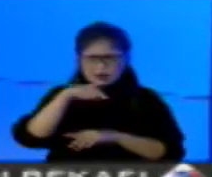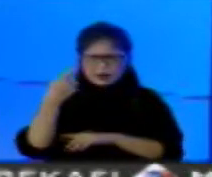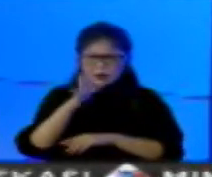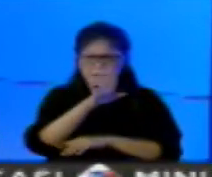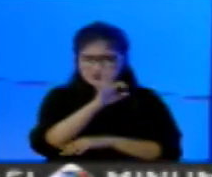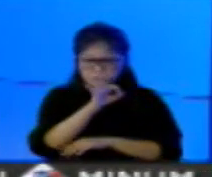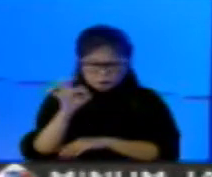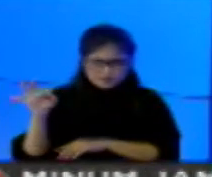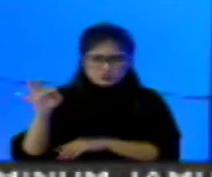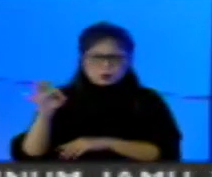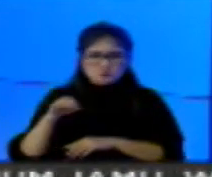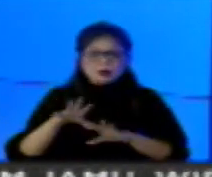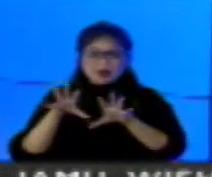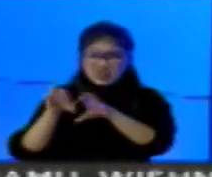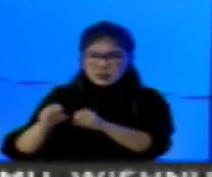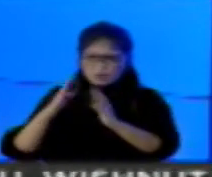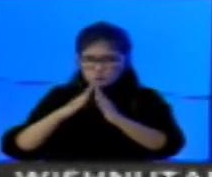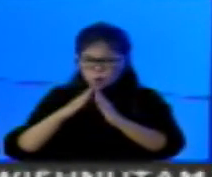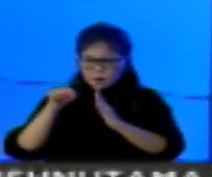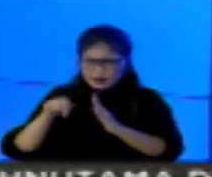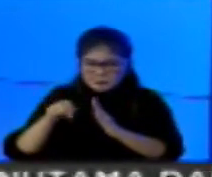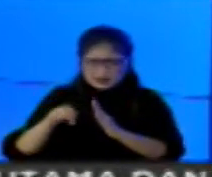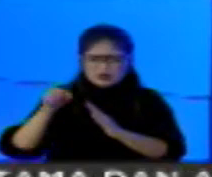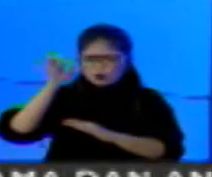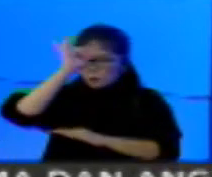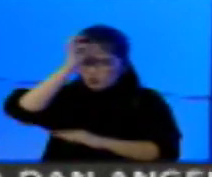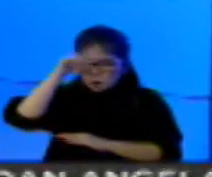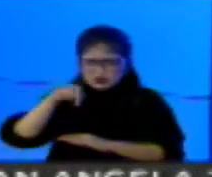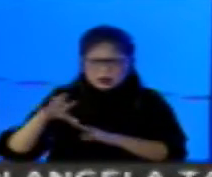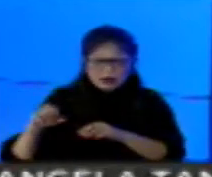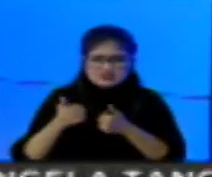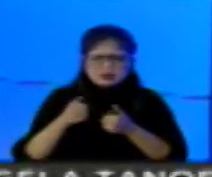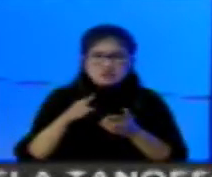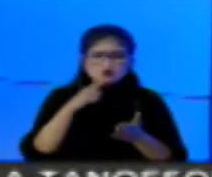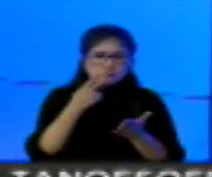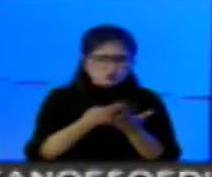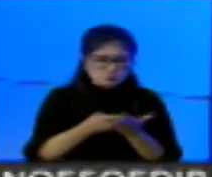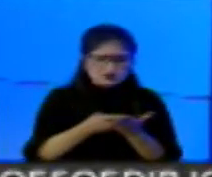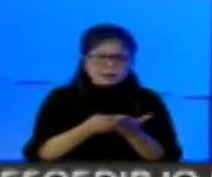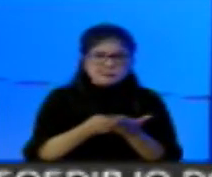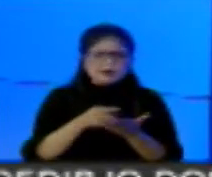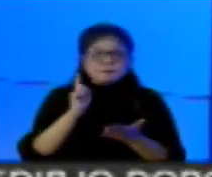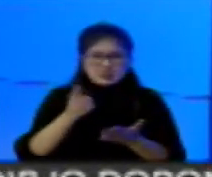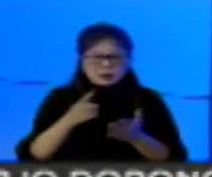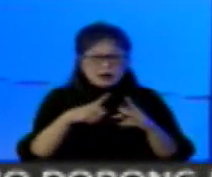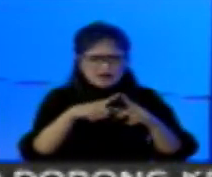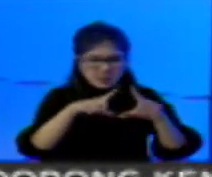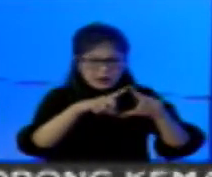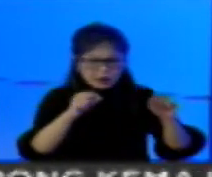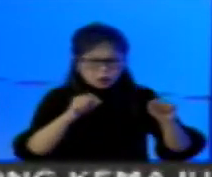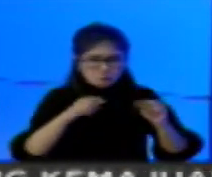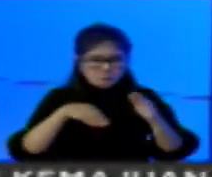Rp50.000. Saat ditangkap di rumahnya di Desa Patalasang, polisi juga menyita sejumlah barang bukti. Di antaranya kartu surga tipuan